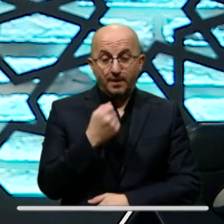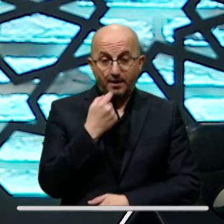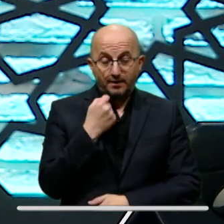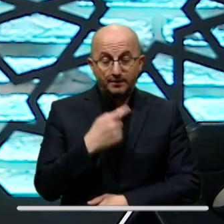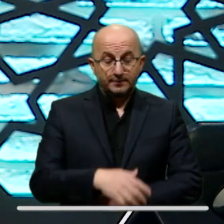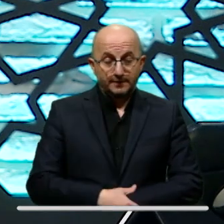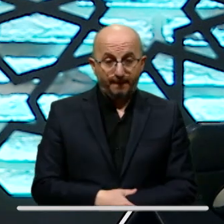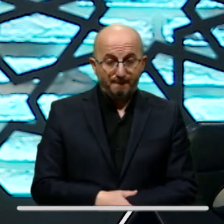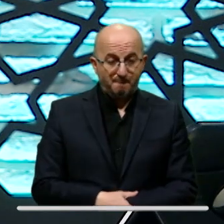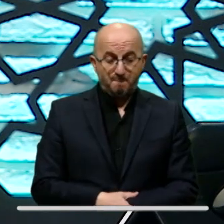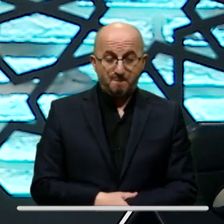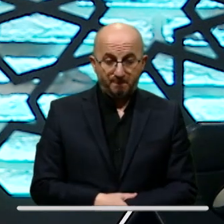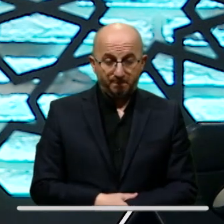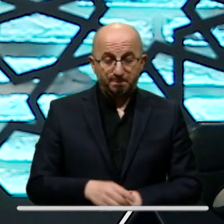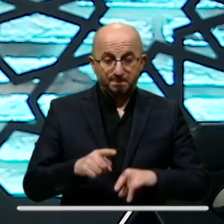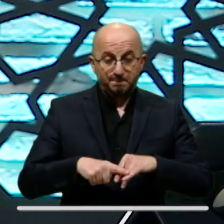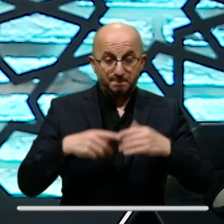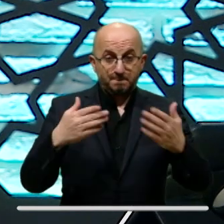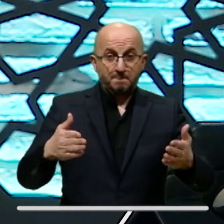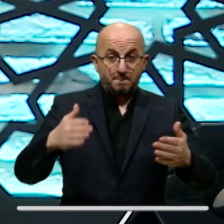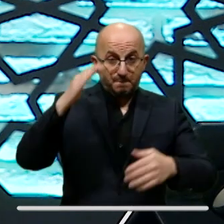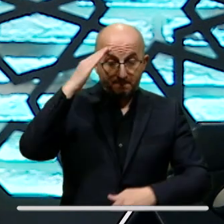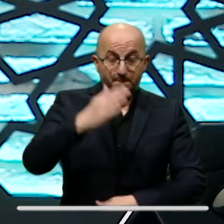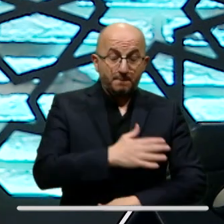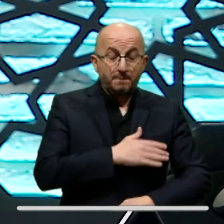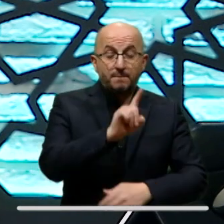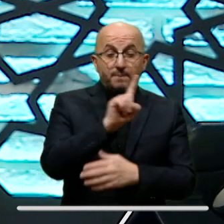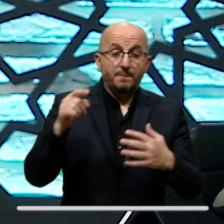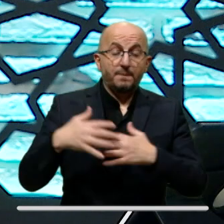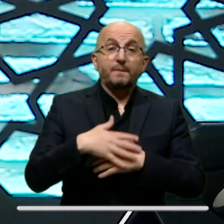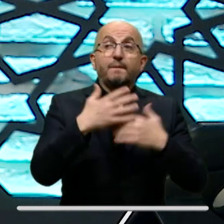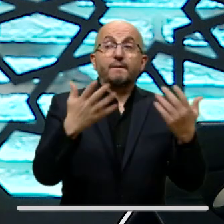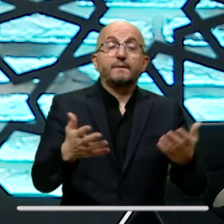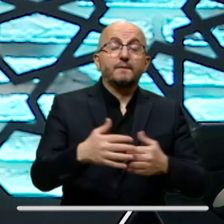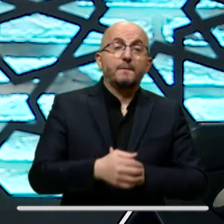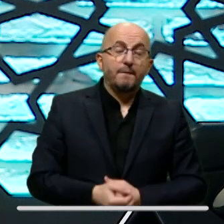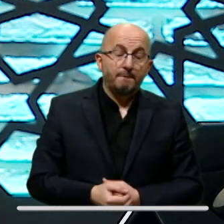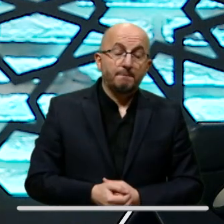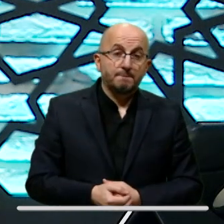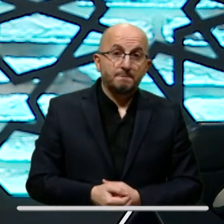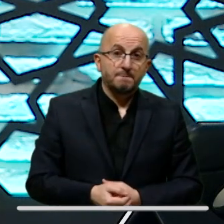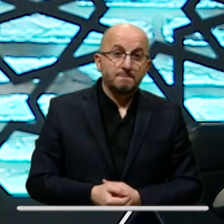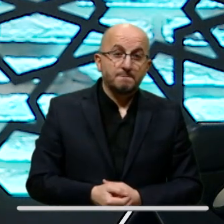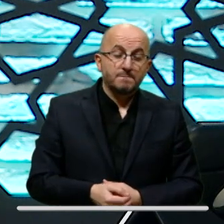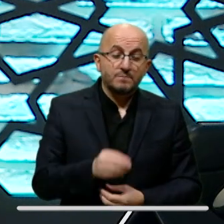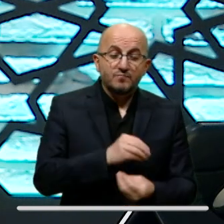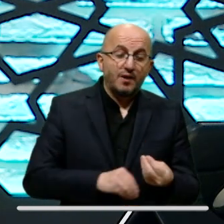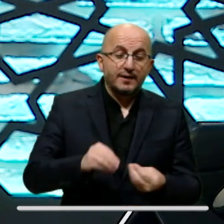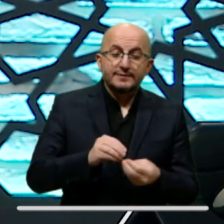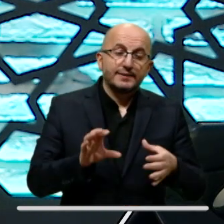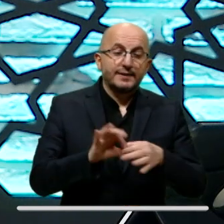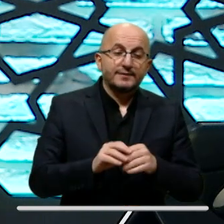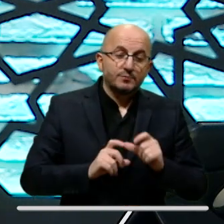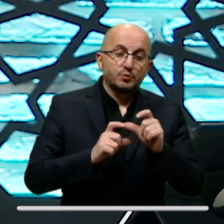Hoş geldiniz Aykan Bey. Hoş bulduk hocam. Selamünaleyküm. Hayırlı akşamlar. Selam. Teşekkür ederiz. Hocam ben faizle ilgili bir soru